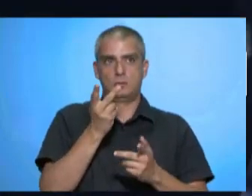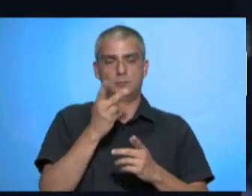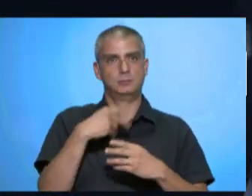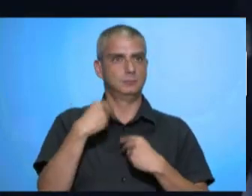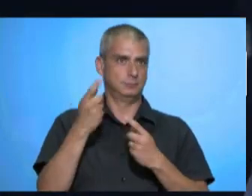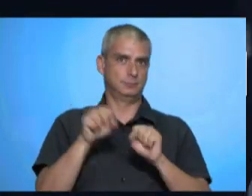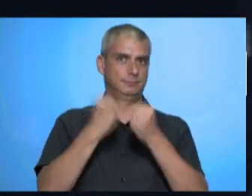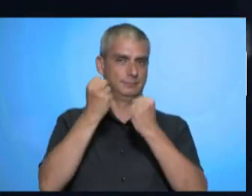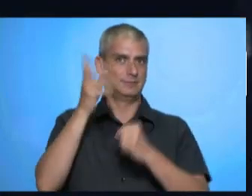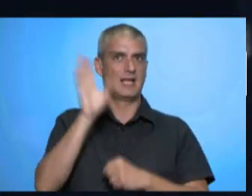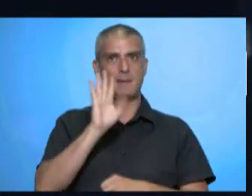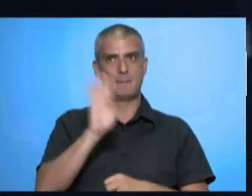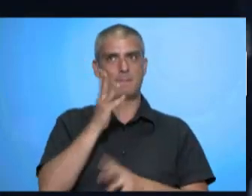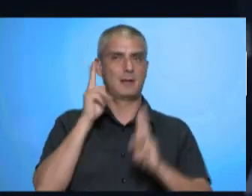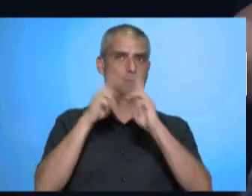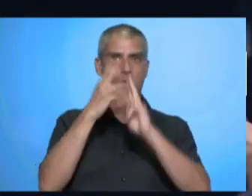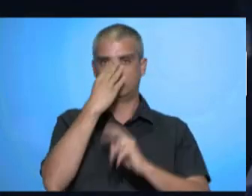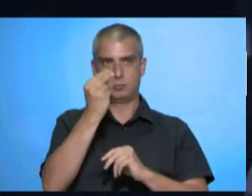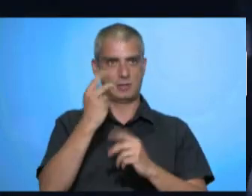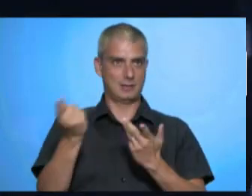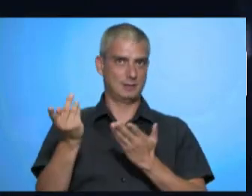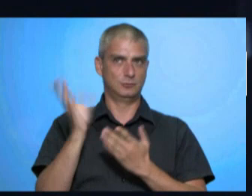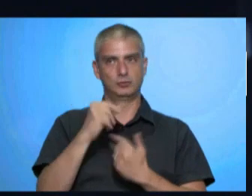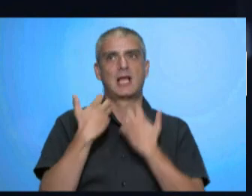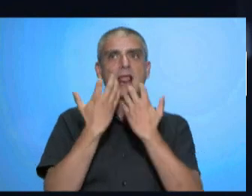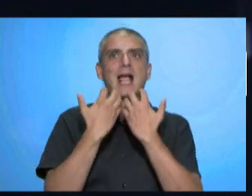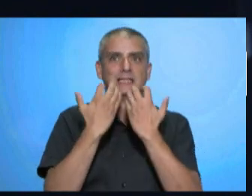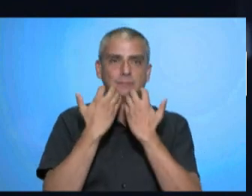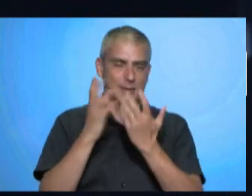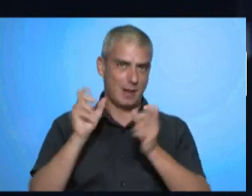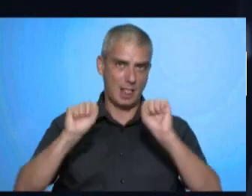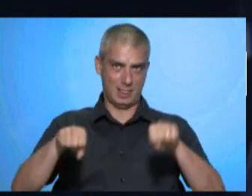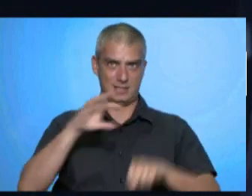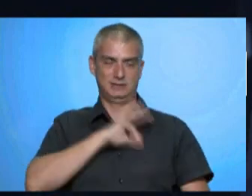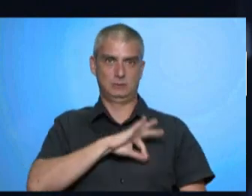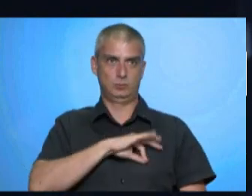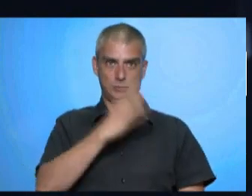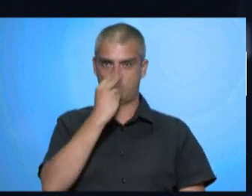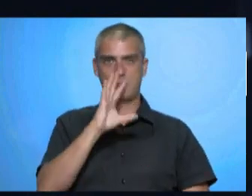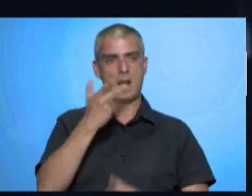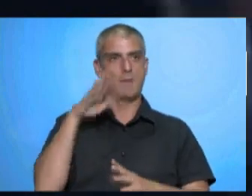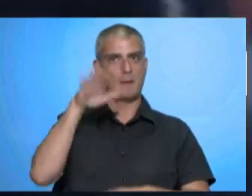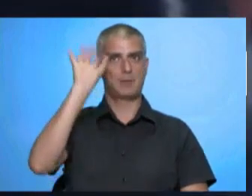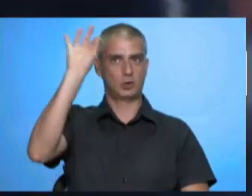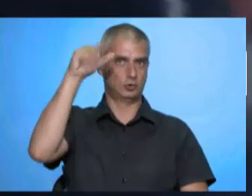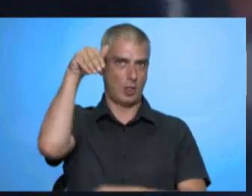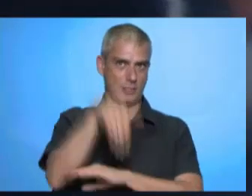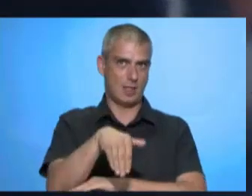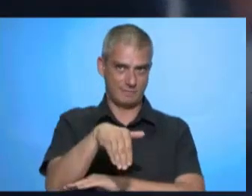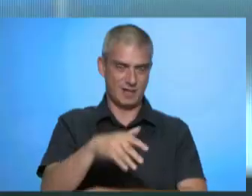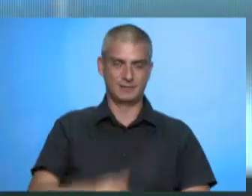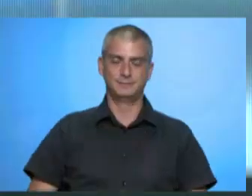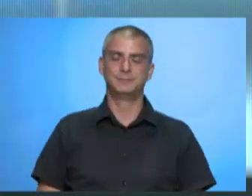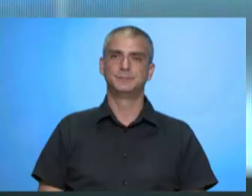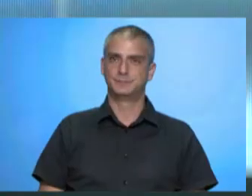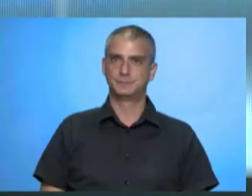לנתניהו שמגיע לפגוש את פוטין, זה קבלת פנים שהוא צריך לתת הסברים לנשיא הרוסי למה נפל כלי טייס של הרוסי. תודה רבה לך.